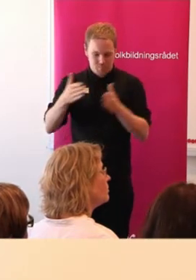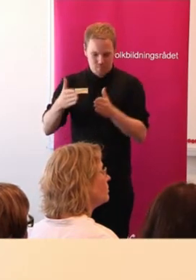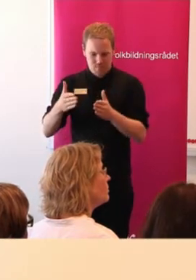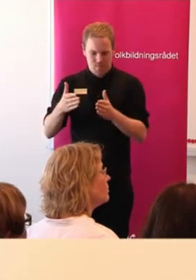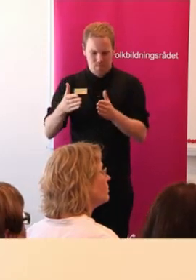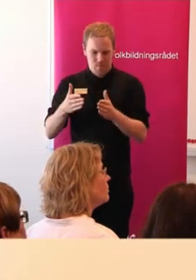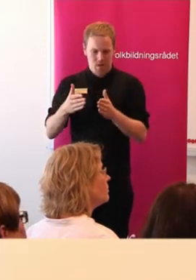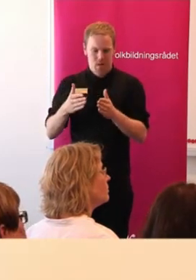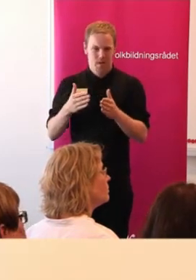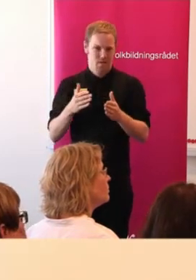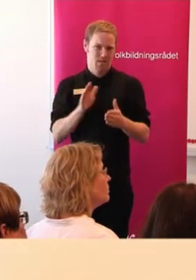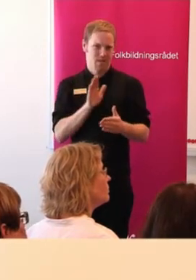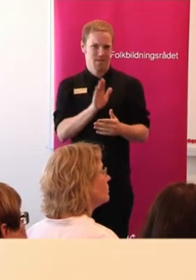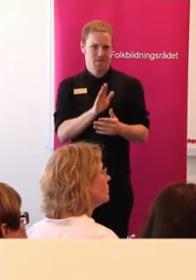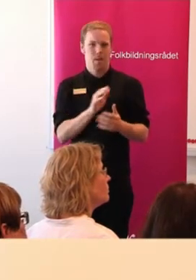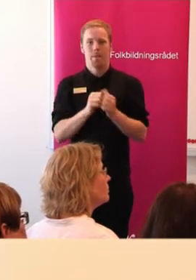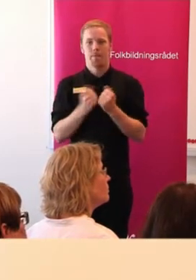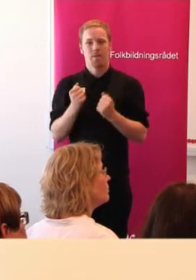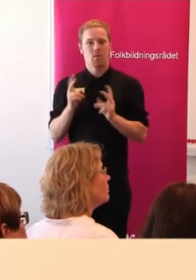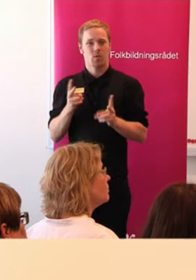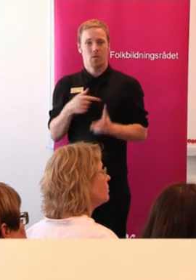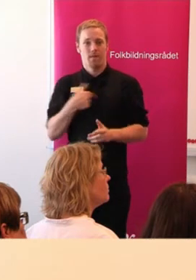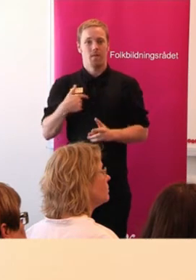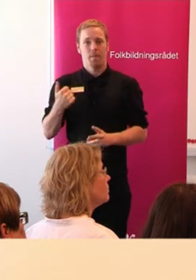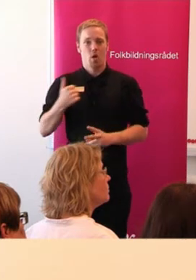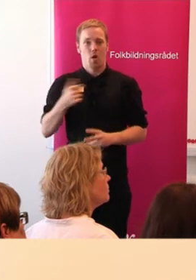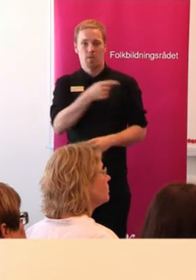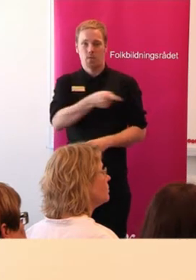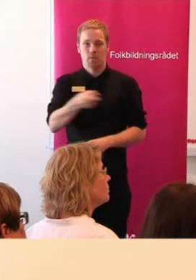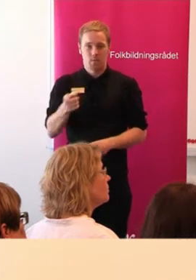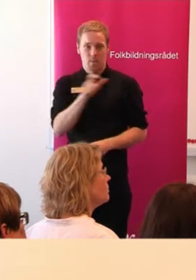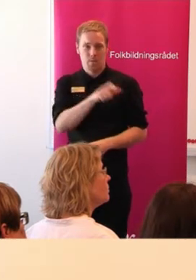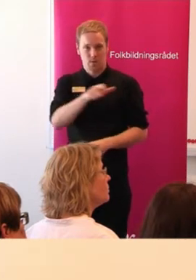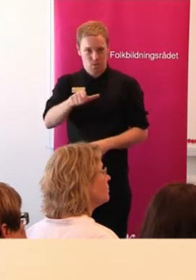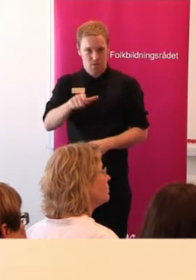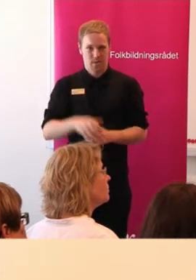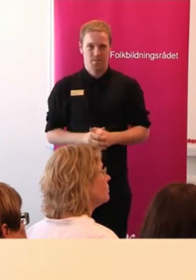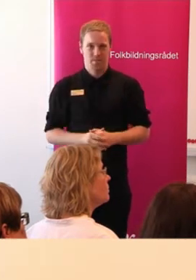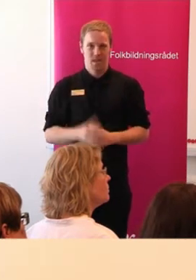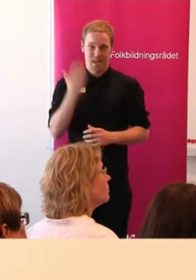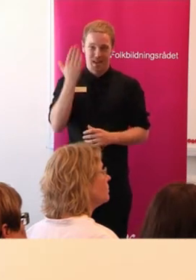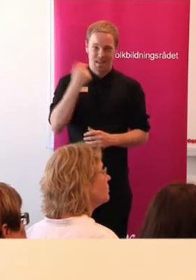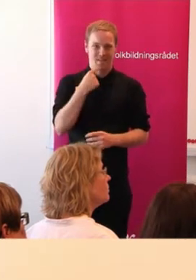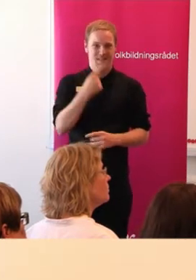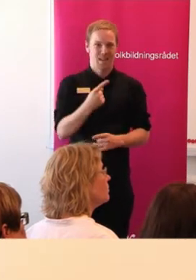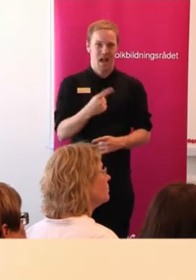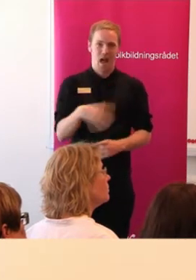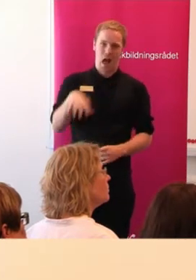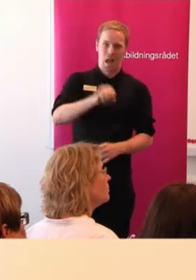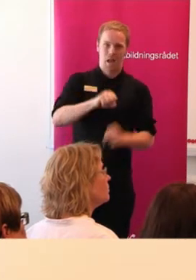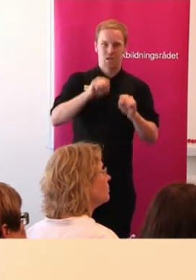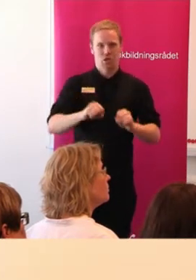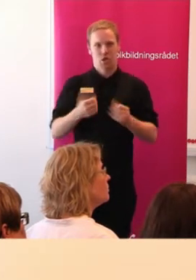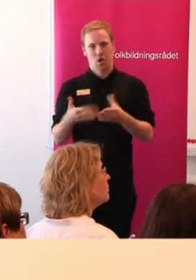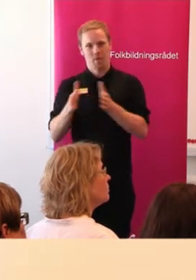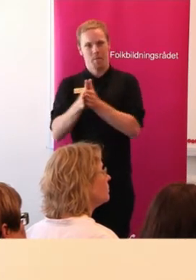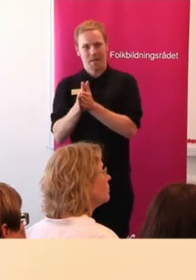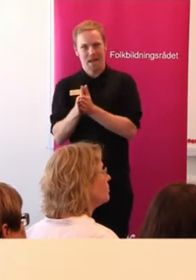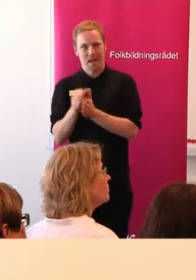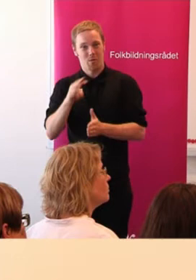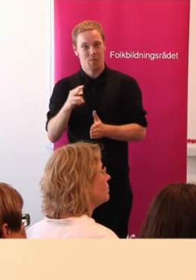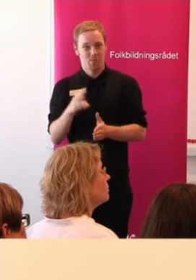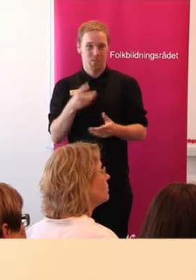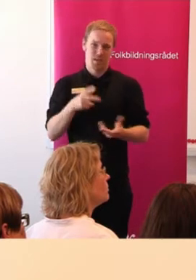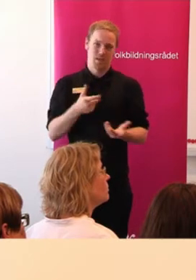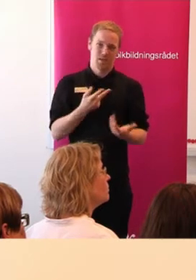annars inte kommer med. Just det. Och det kan man uttrycka som alla ska med om man är sosse, eller som nya livschanser om man är miljöpartist